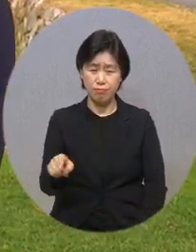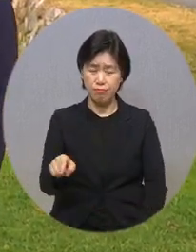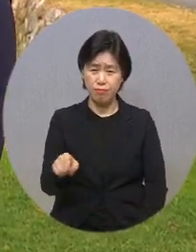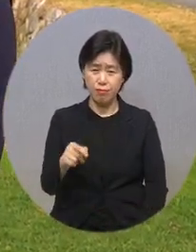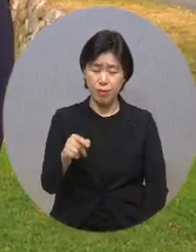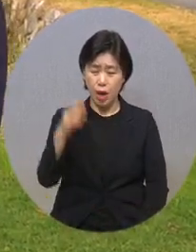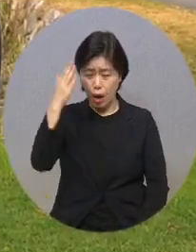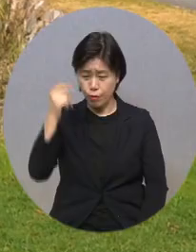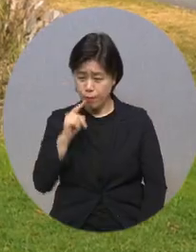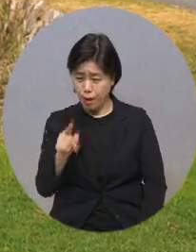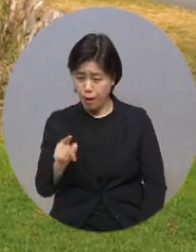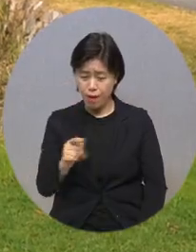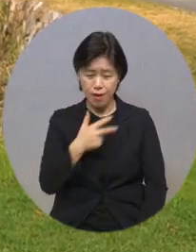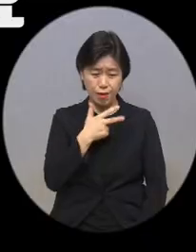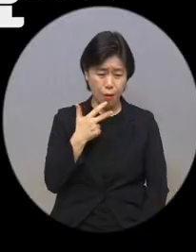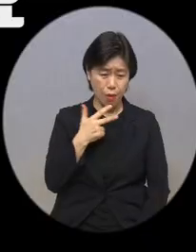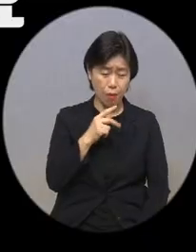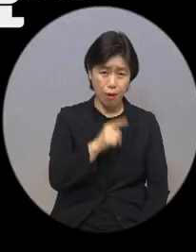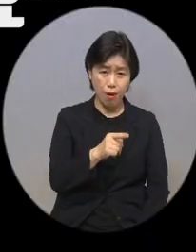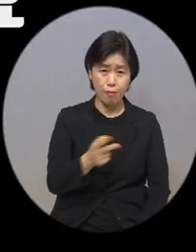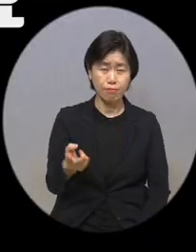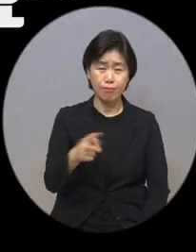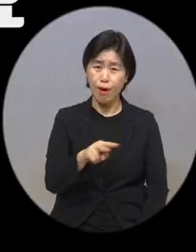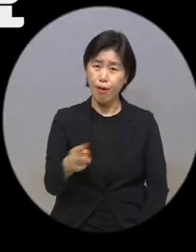너 고민 좀 해봐야 돼.